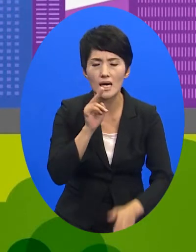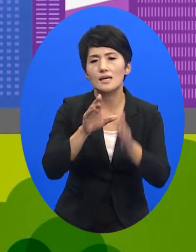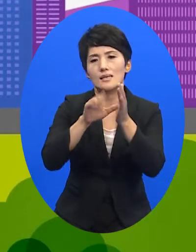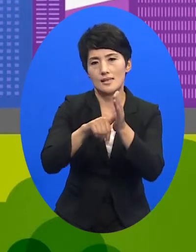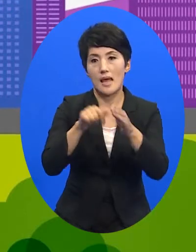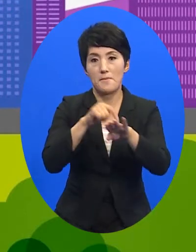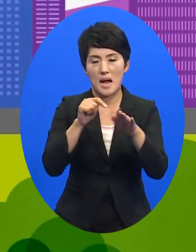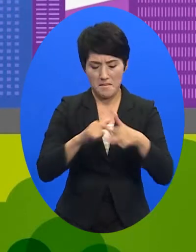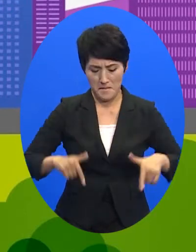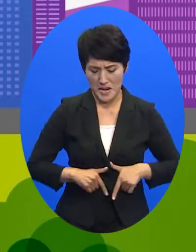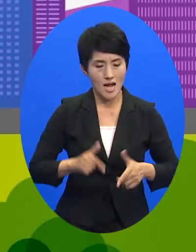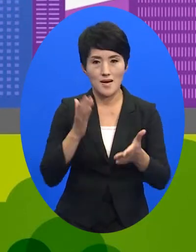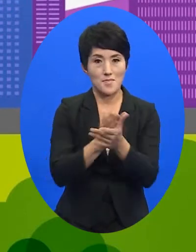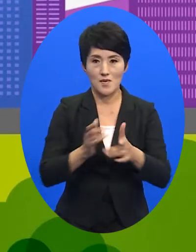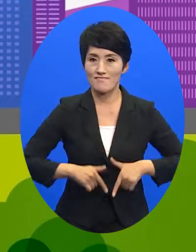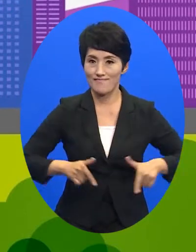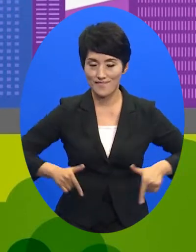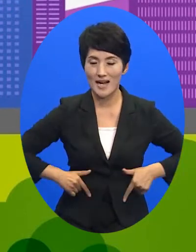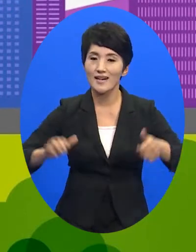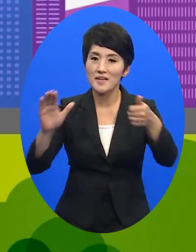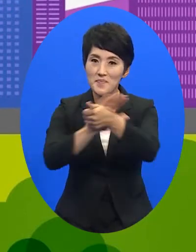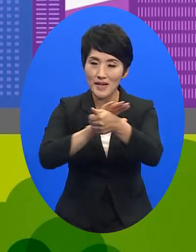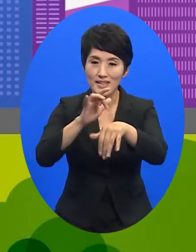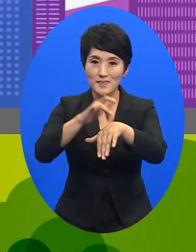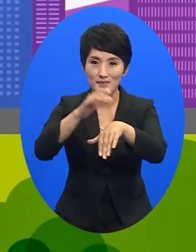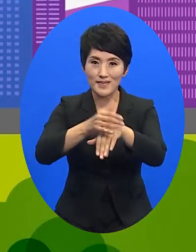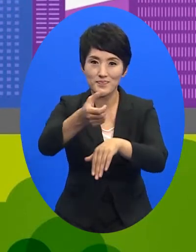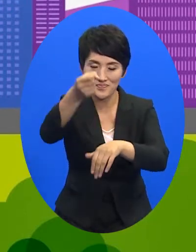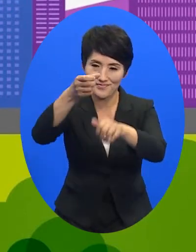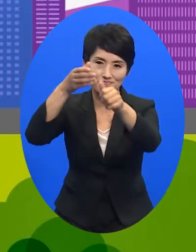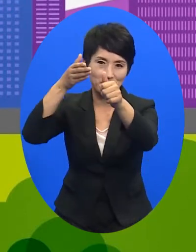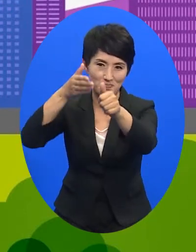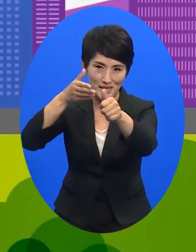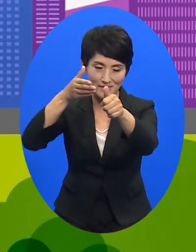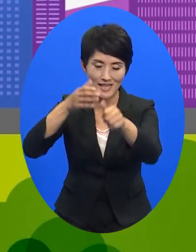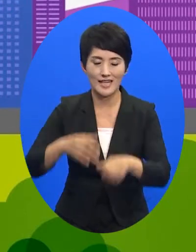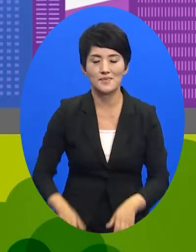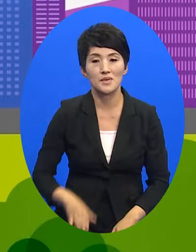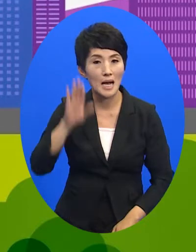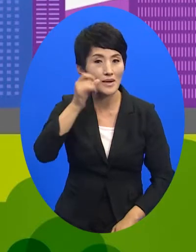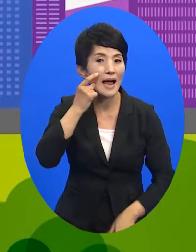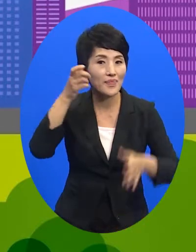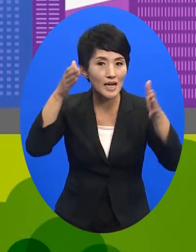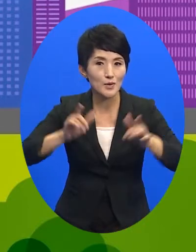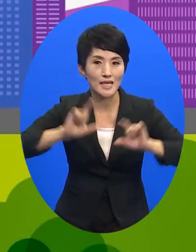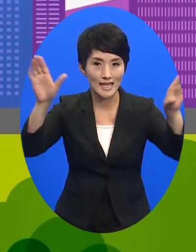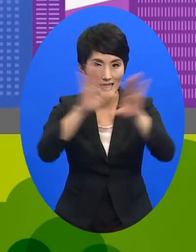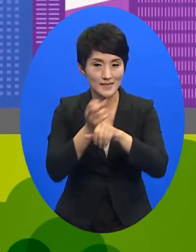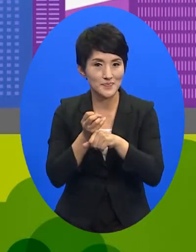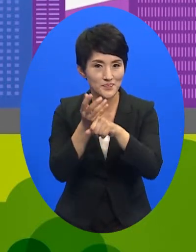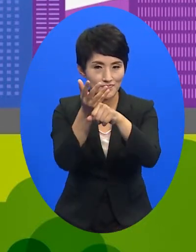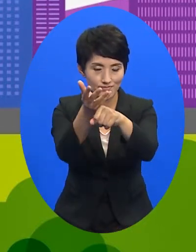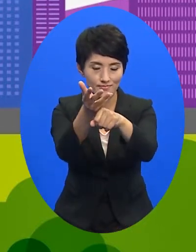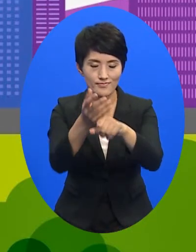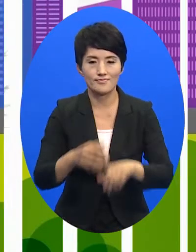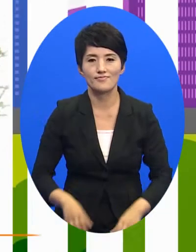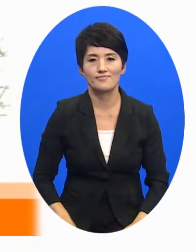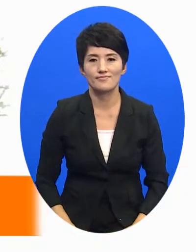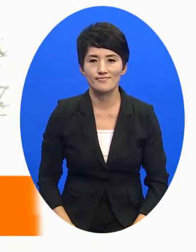마음의 여유를 갖고 상대를 배려하는 습관을 갖는 게 중요하겠습니다. 그럼 앞으로 한 달간의 날씨 전망